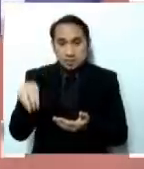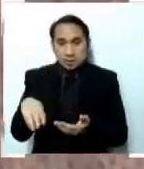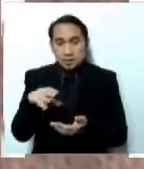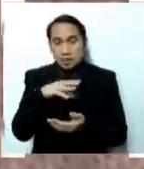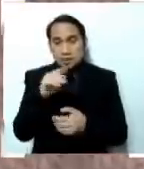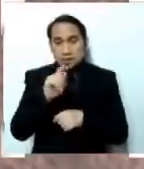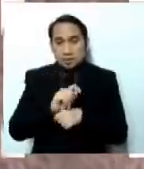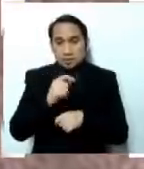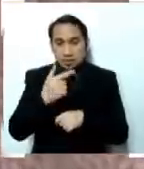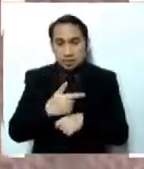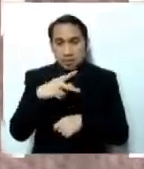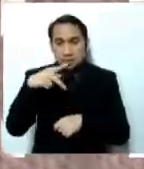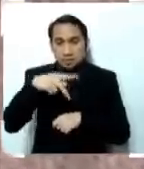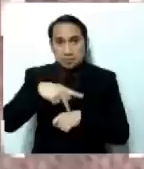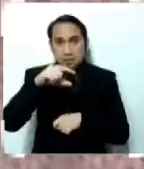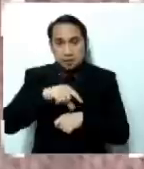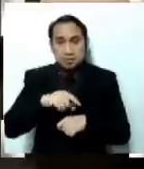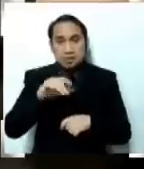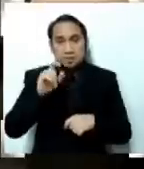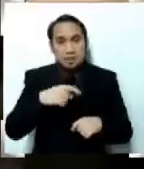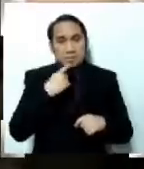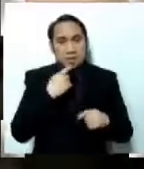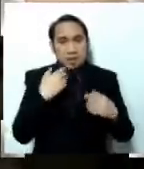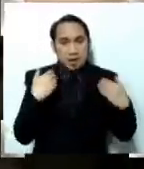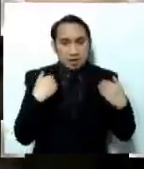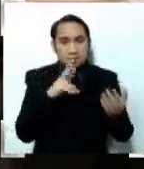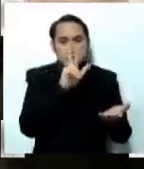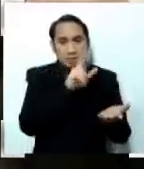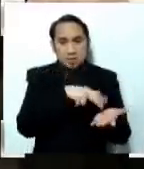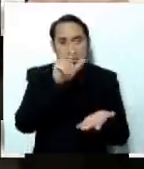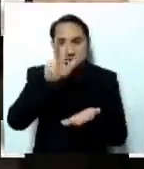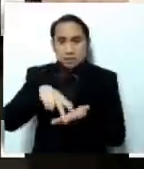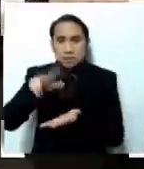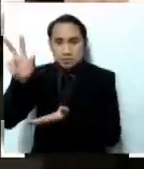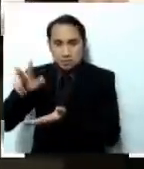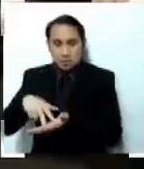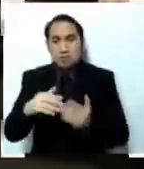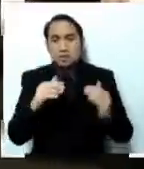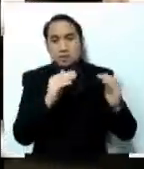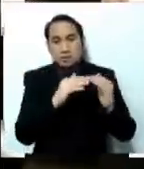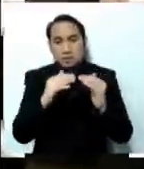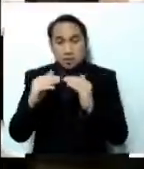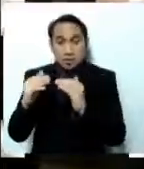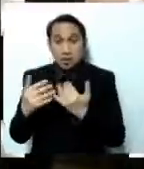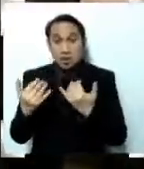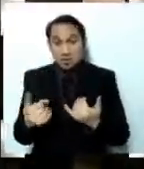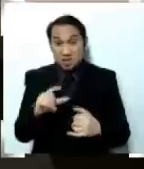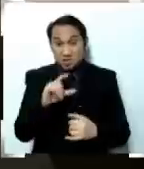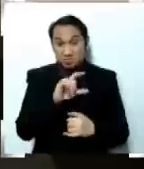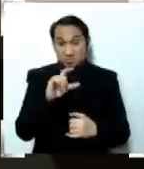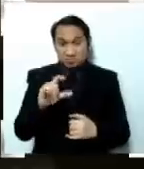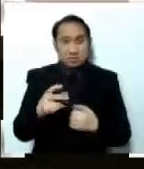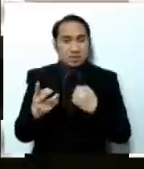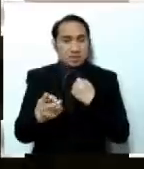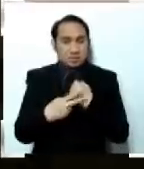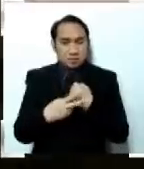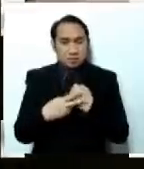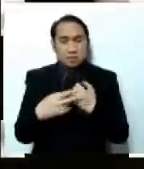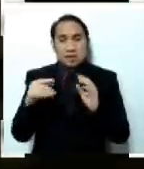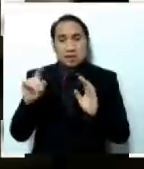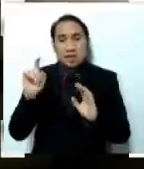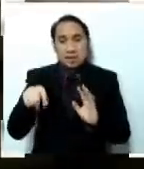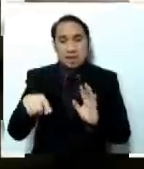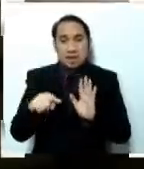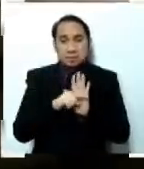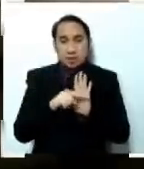tig 3,000 doses ang bawat syudad. Kailangang nakaimbak ang Sputnik V vaccine sa minus 18 degrees Celsius